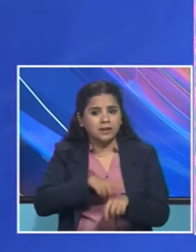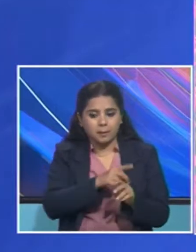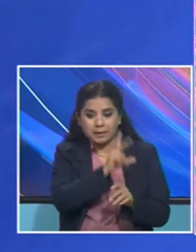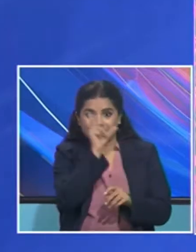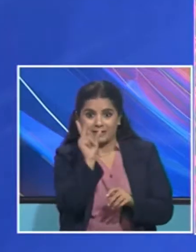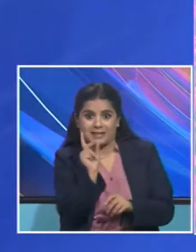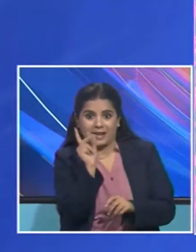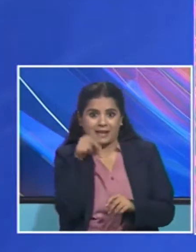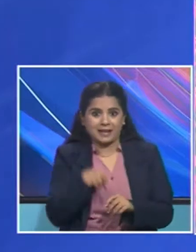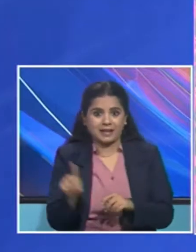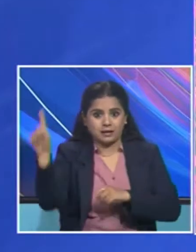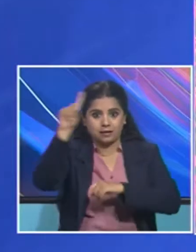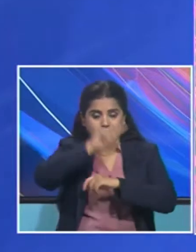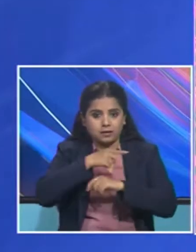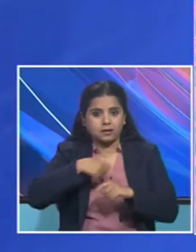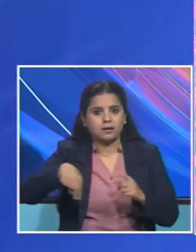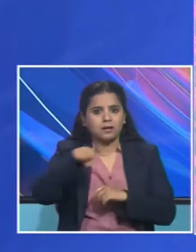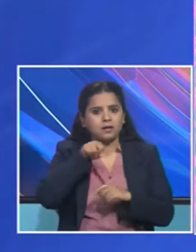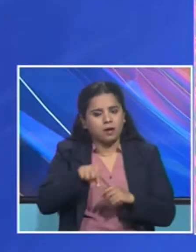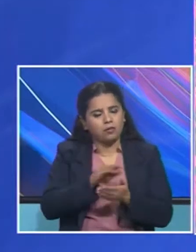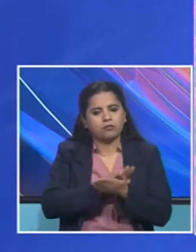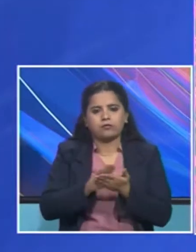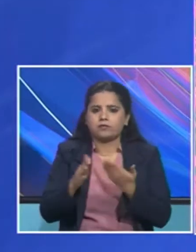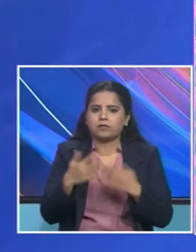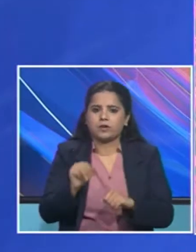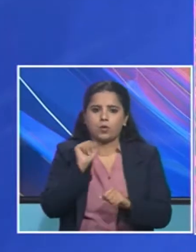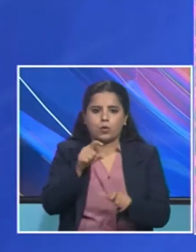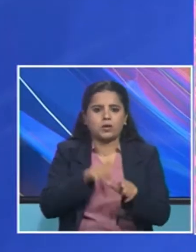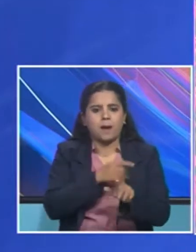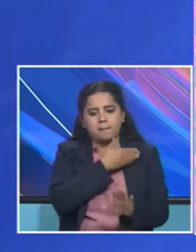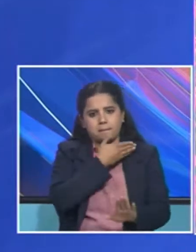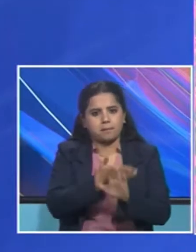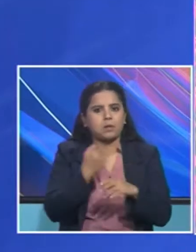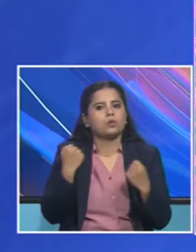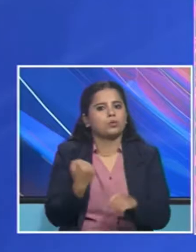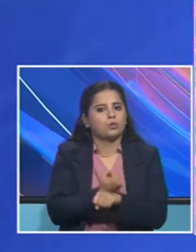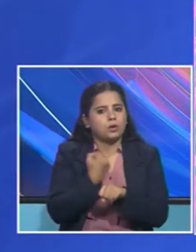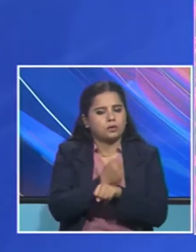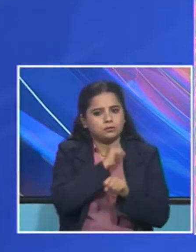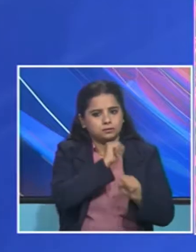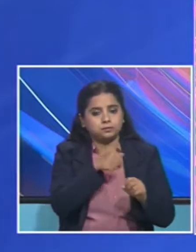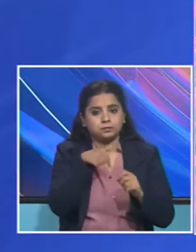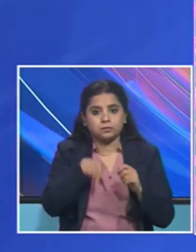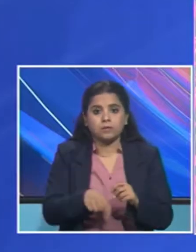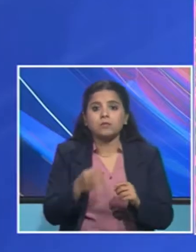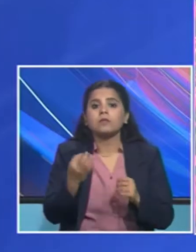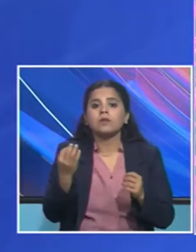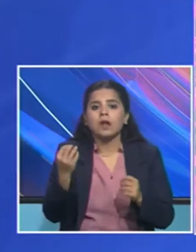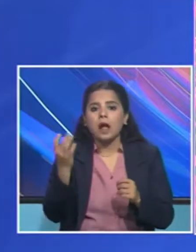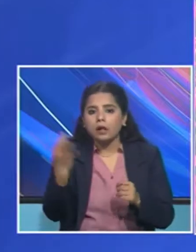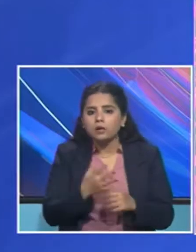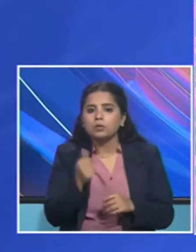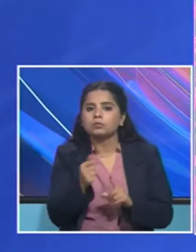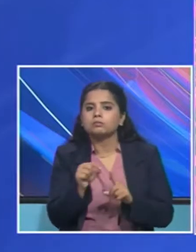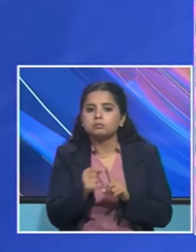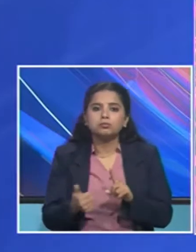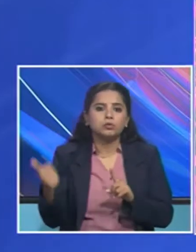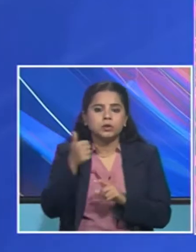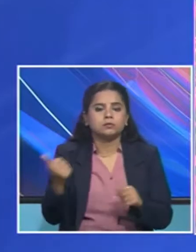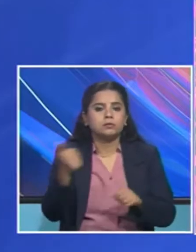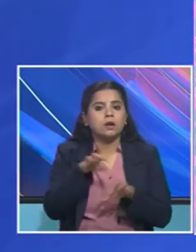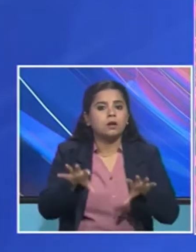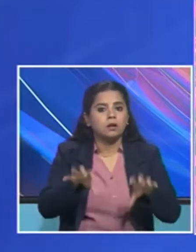दिन होने के लिए नियत है और यतः भारत के राष्ट्रपति के पद को भरने के लिए संविधान